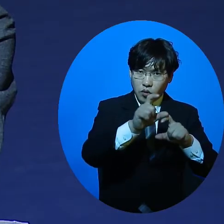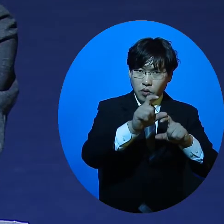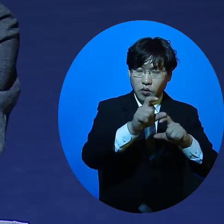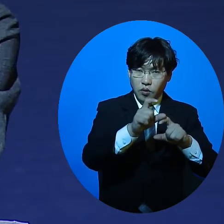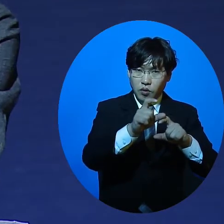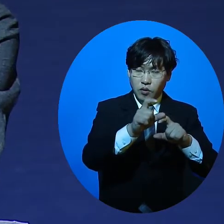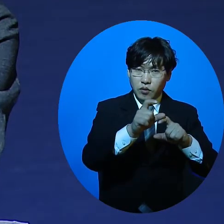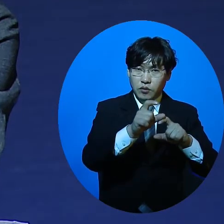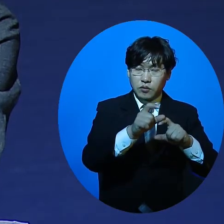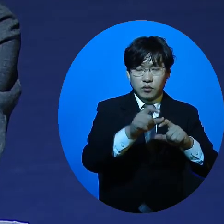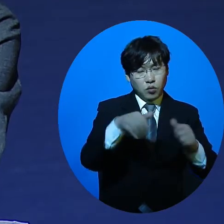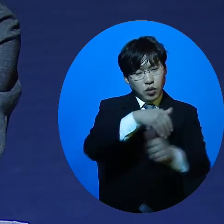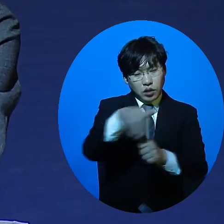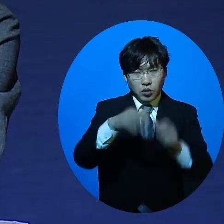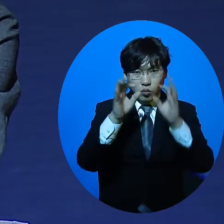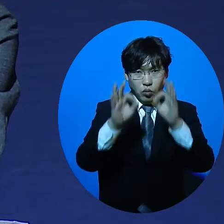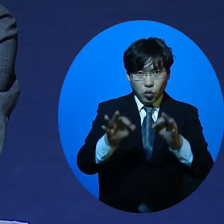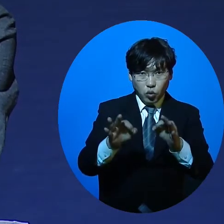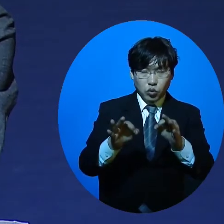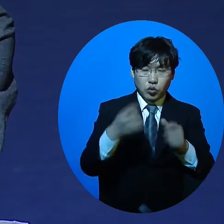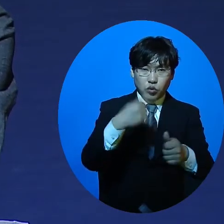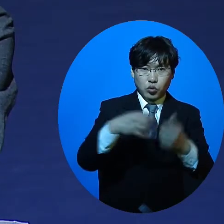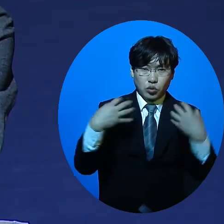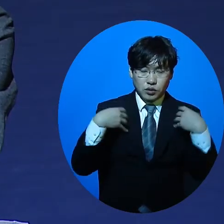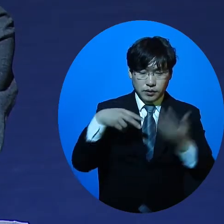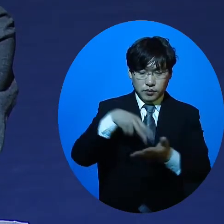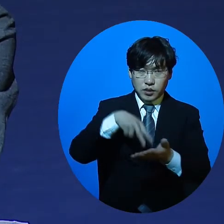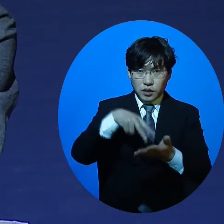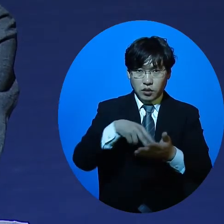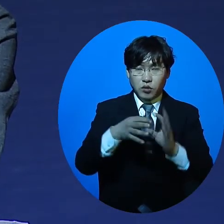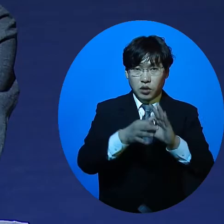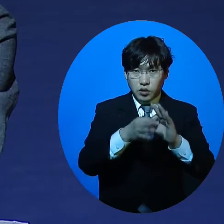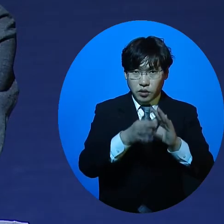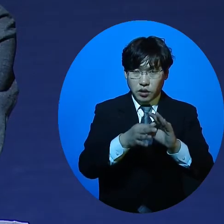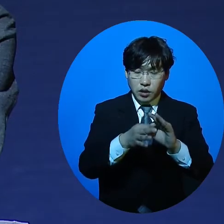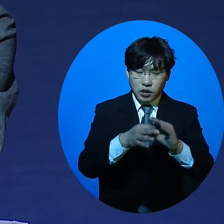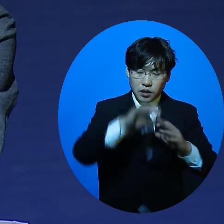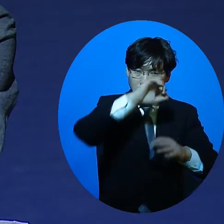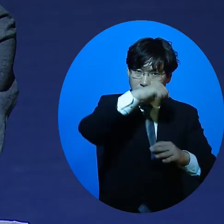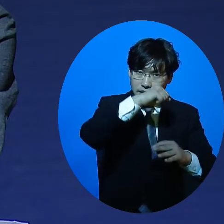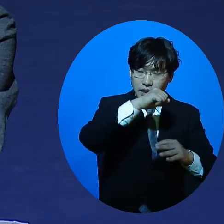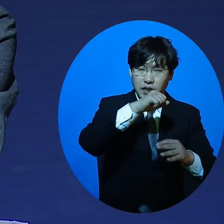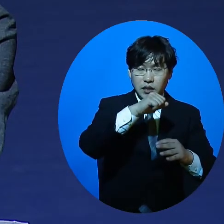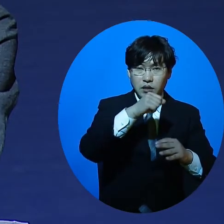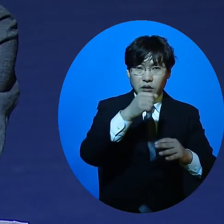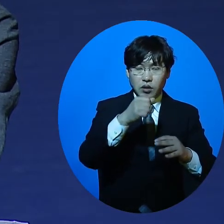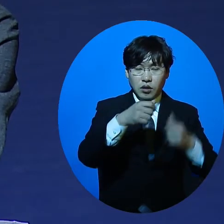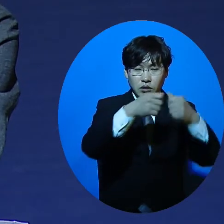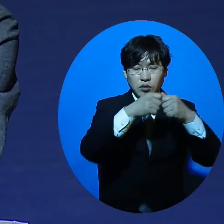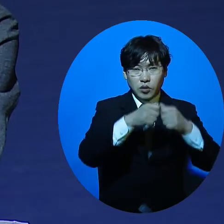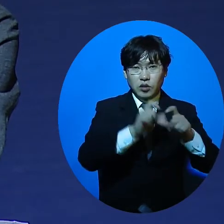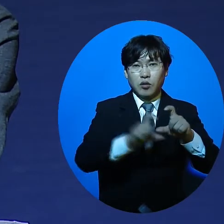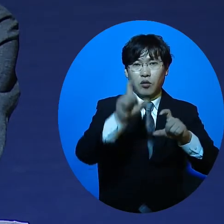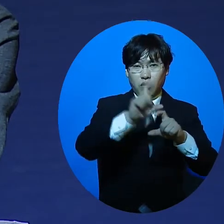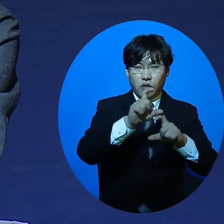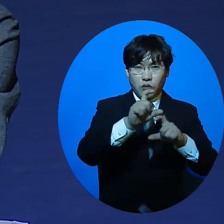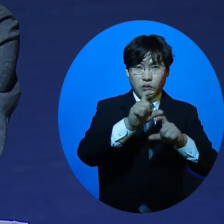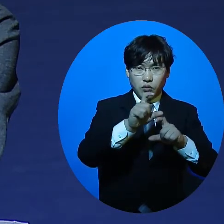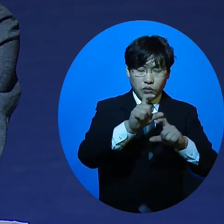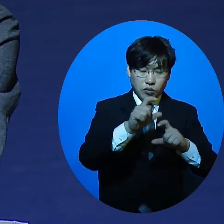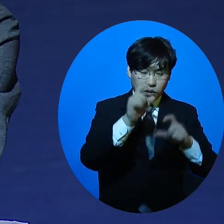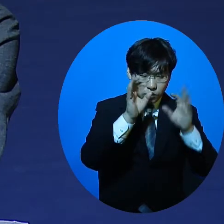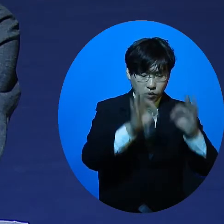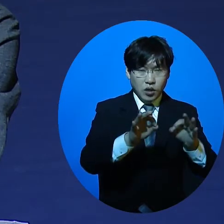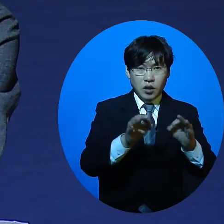환경과 여건 저희 또 도교육청 차원에서의 어떤 그런 예산 부분들이 있기 때문에 제가